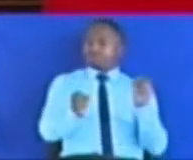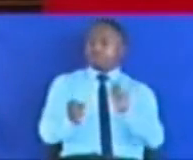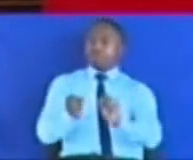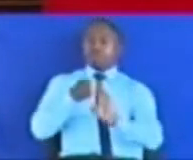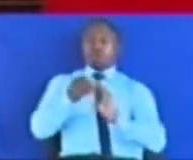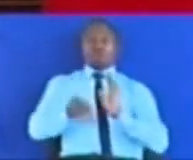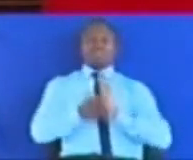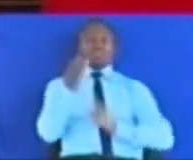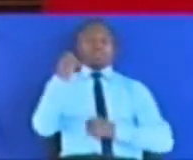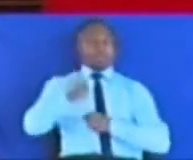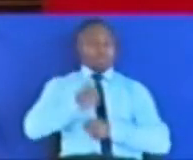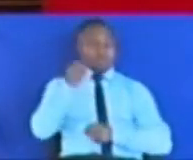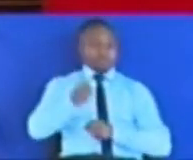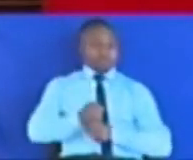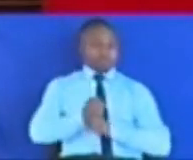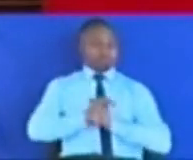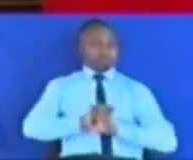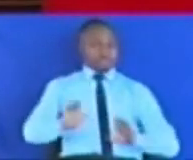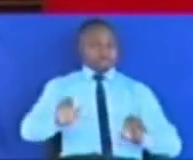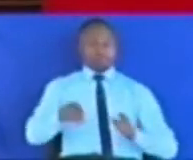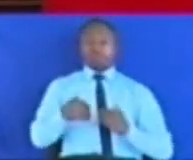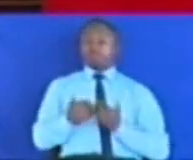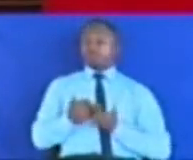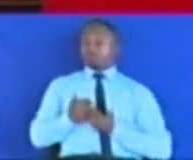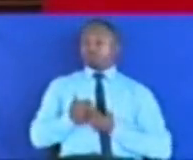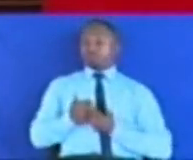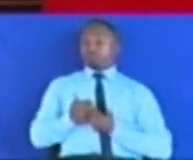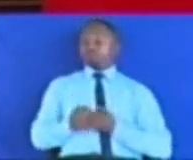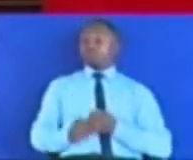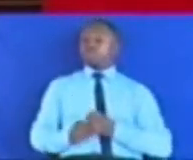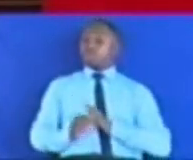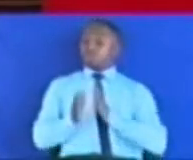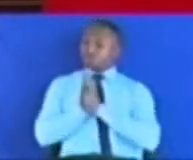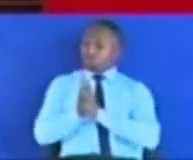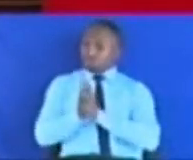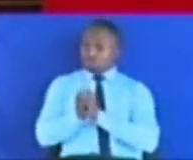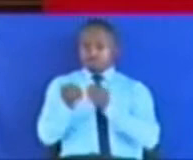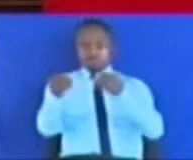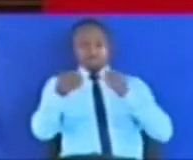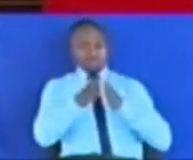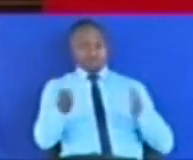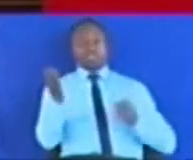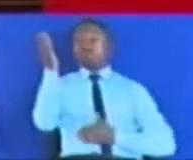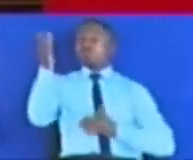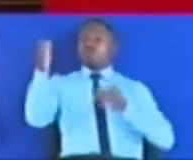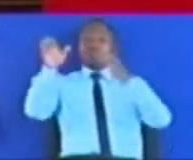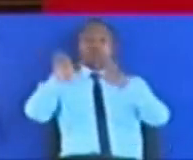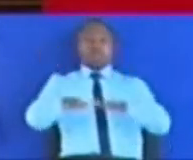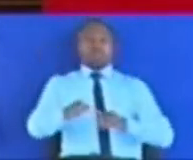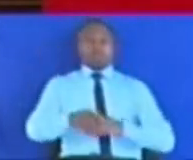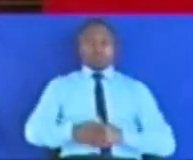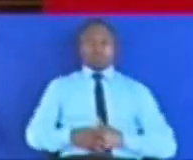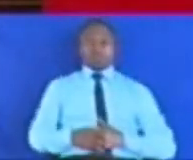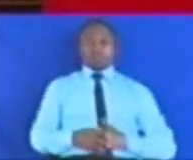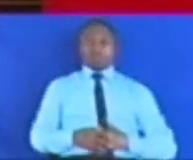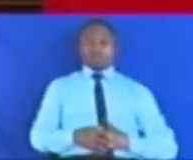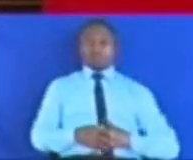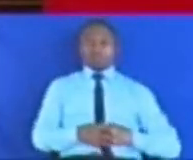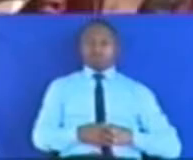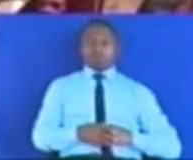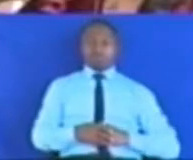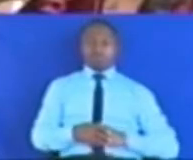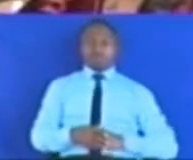wapate kile ambacho tunachokitarajia. Baada ya kusema hayo, mheshimiwa naibu spika, nashukuru sana kwa nafasi. Mwenyezi Mungu akubariki sana. Asante